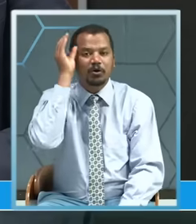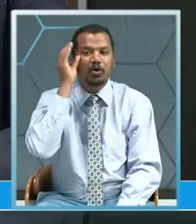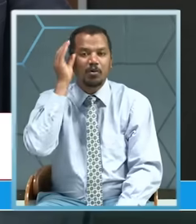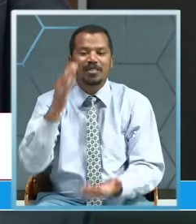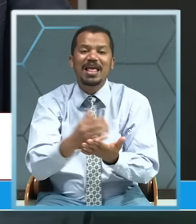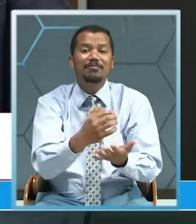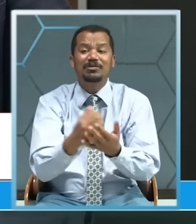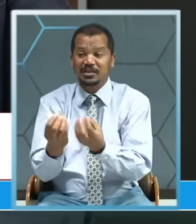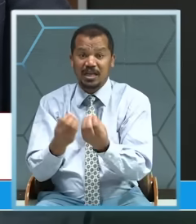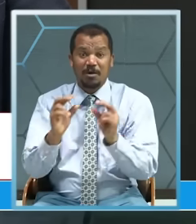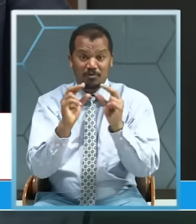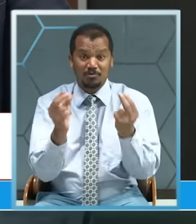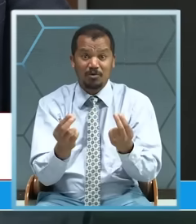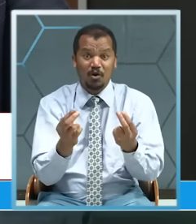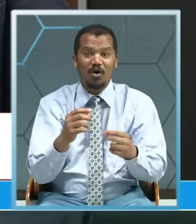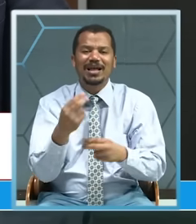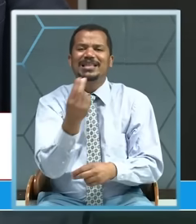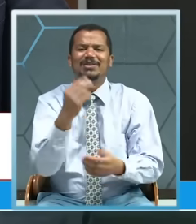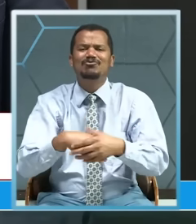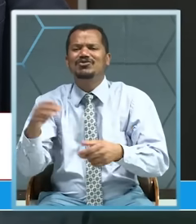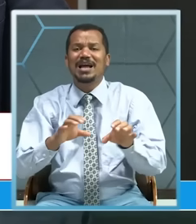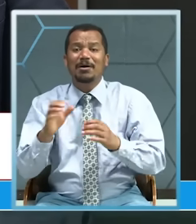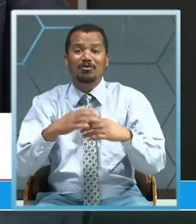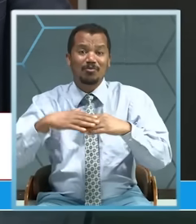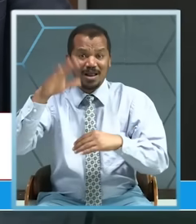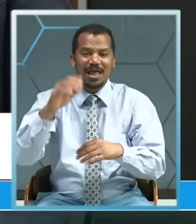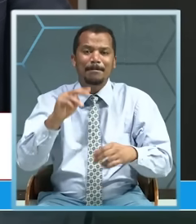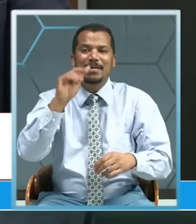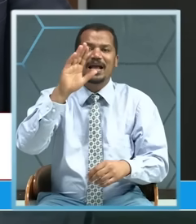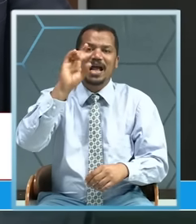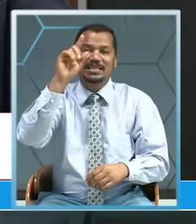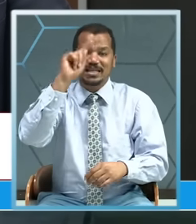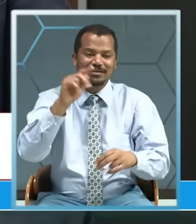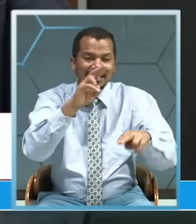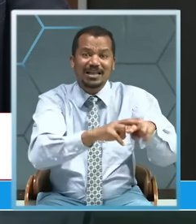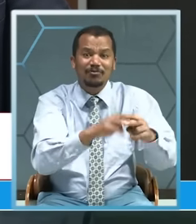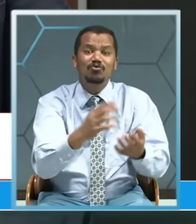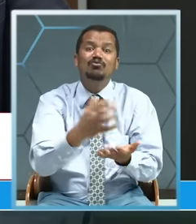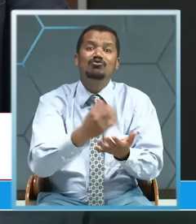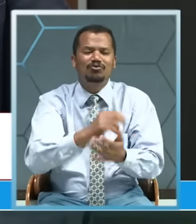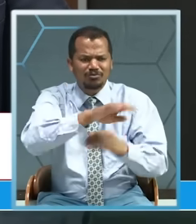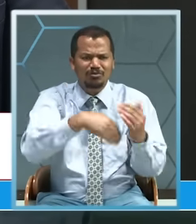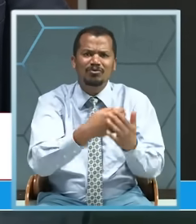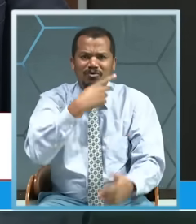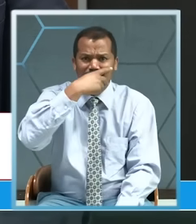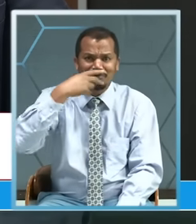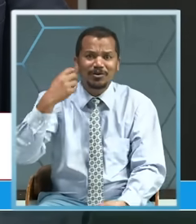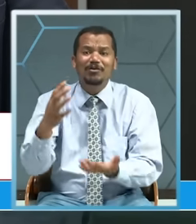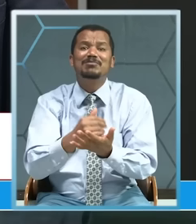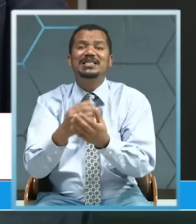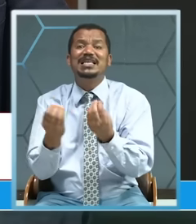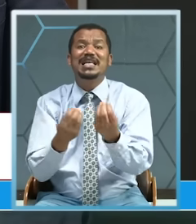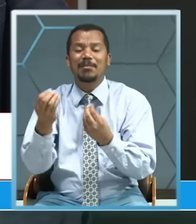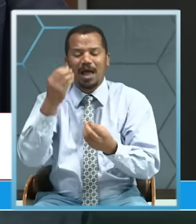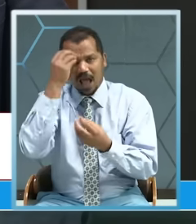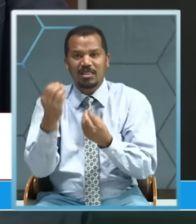አሸባሪው ህወሓት የምርት ገበያ ቢሮዎችን ከጥቅም ውጪ ከማድረጉም በላይ በመጋዘኖች ውስጥ የተከማቹ ምርቶች መዝረፉን የኢትዮጵያ ምርት